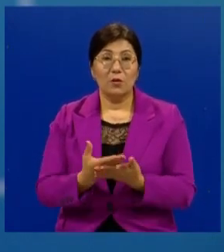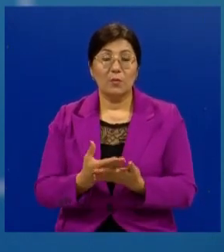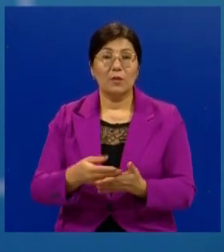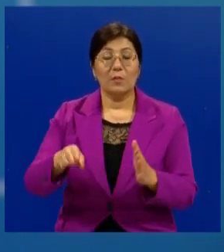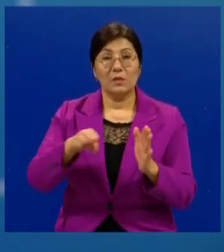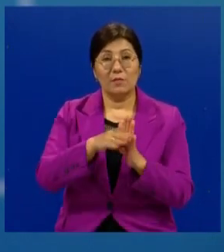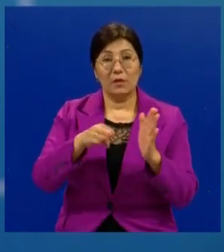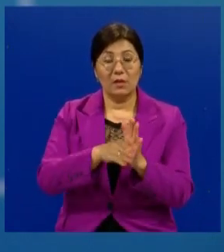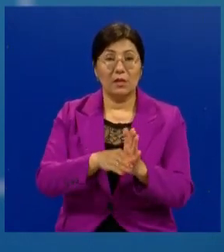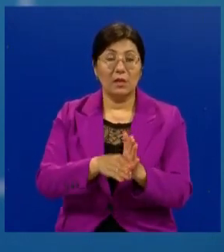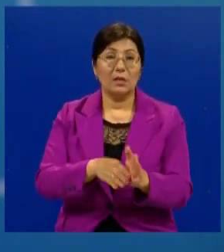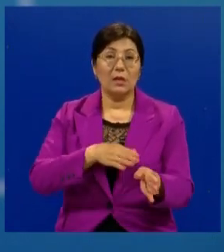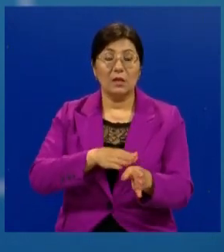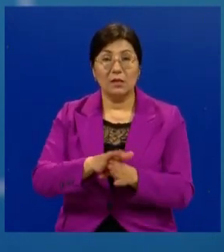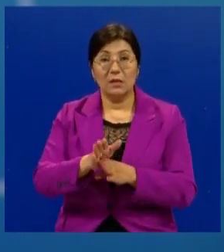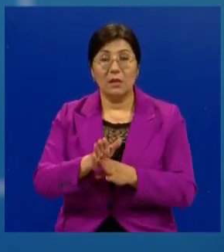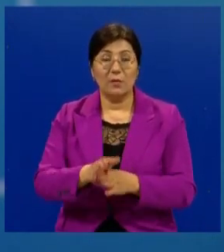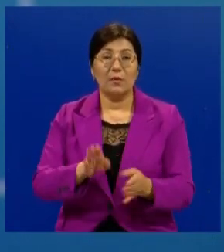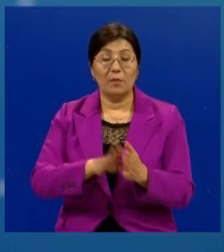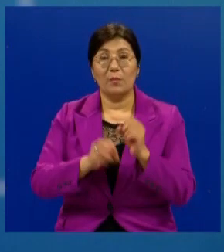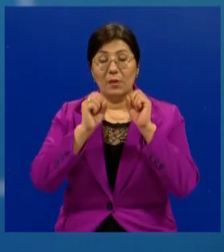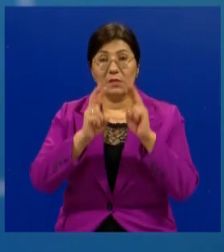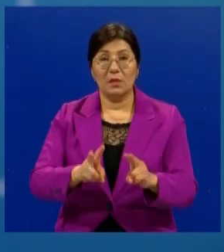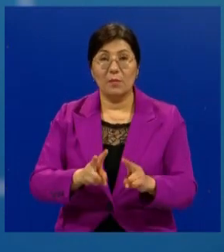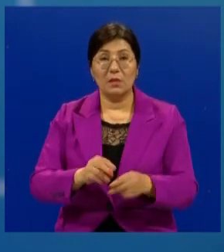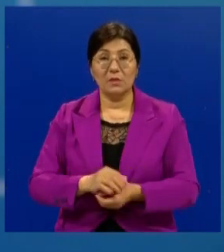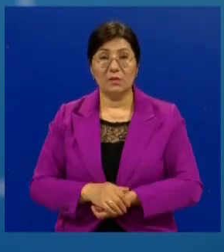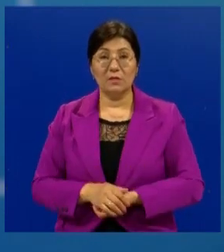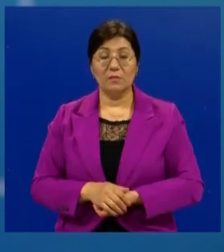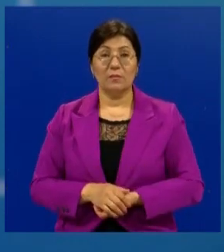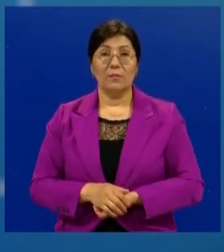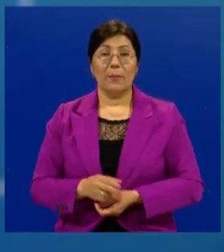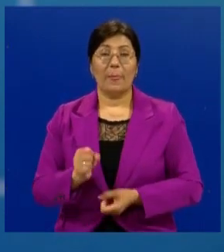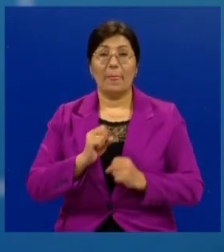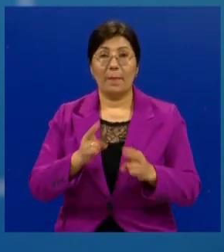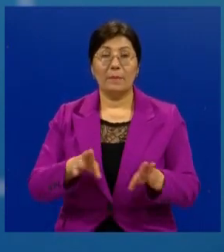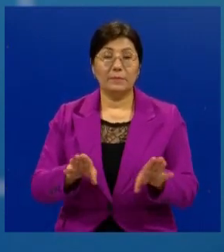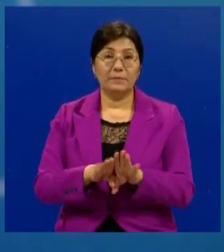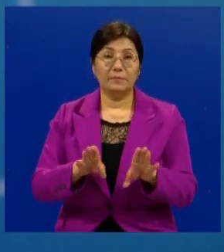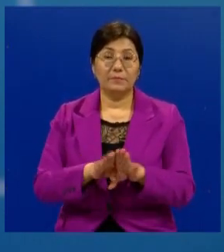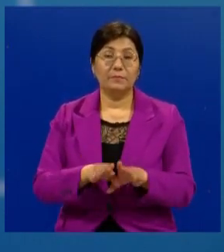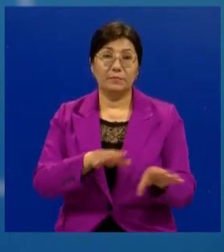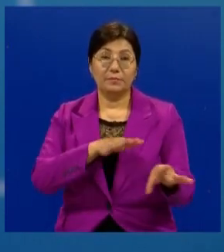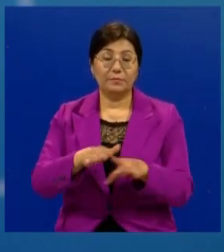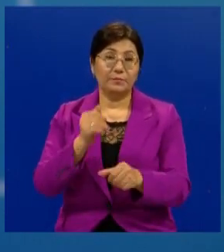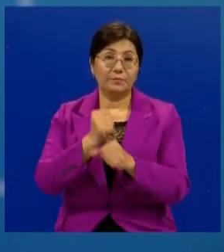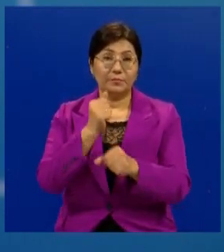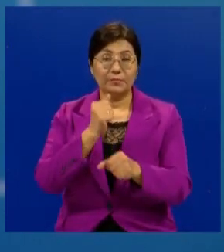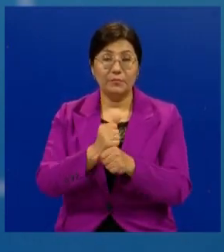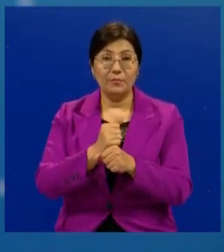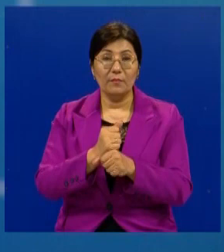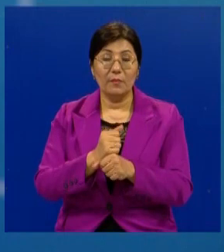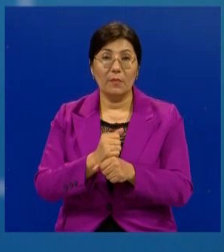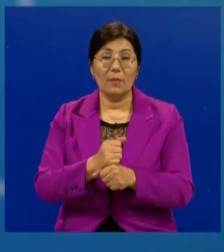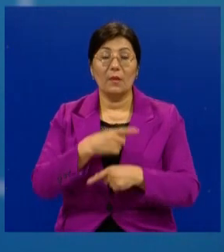требования безопасности и создать условия для развития и отдыха. О том, как именно меры принимаются в данном направлении,